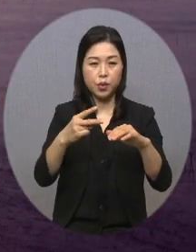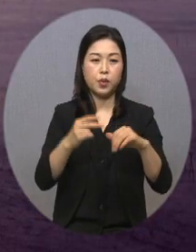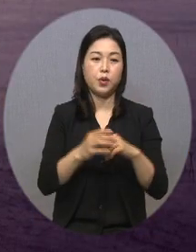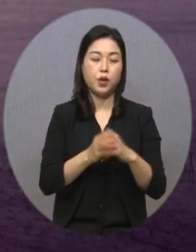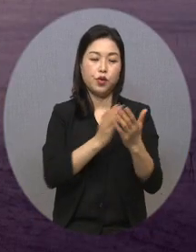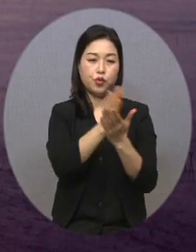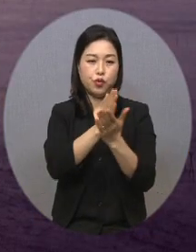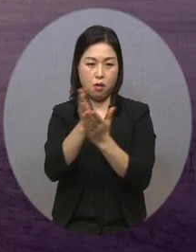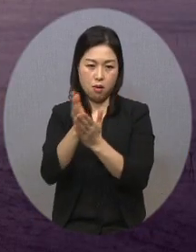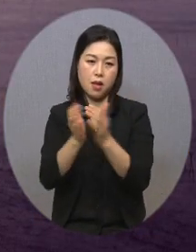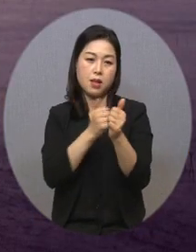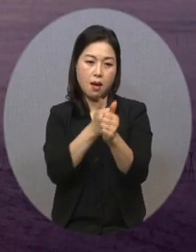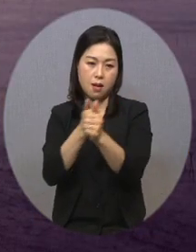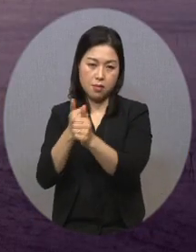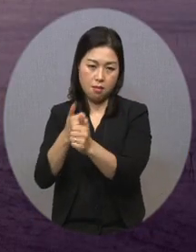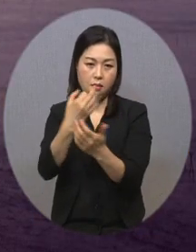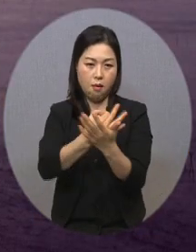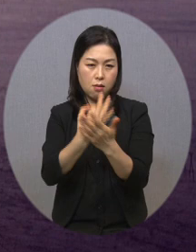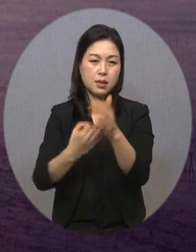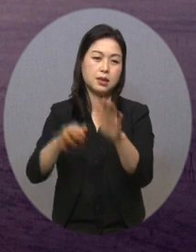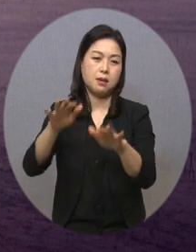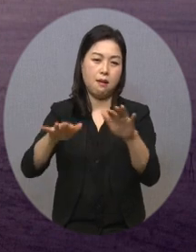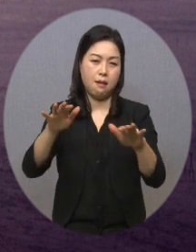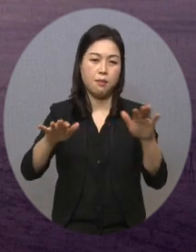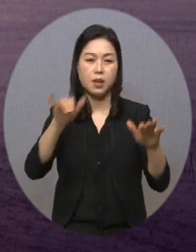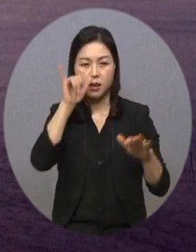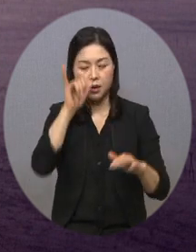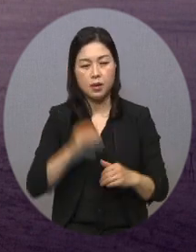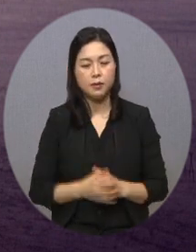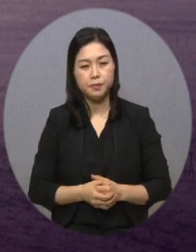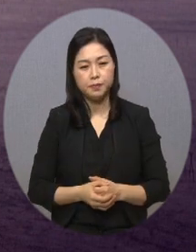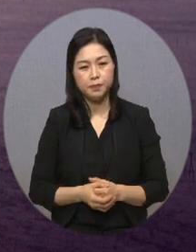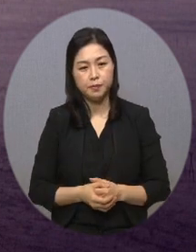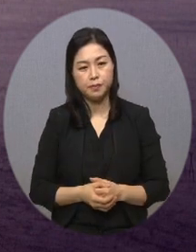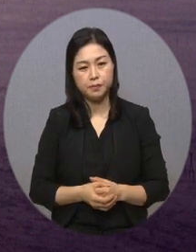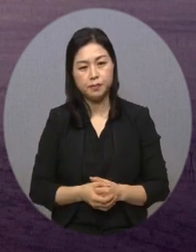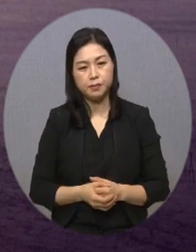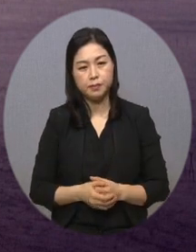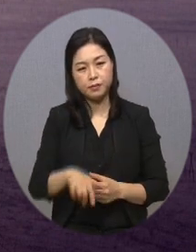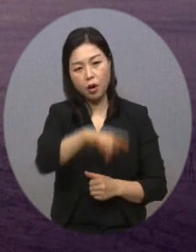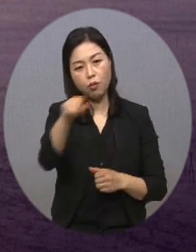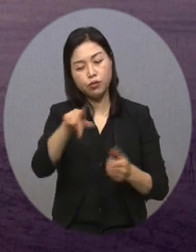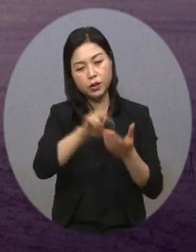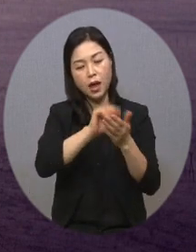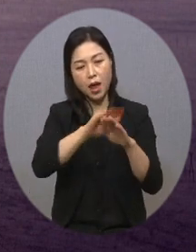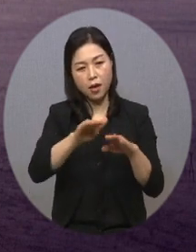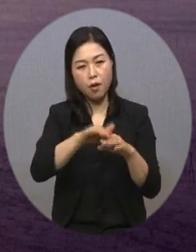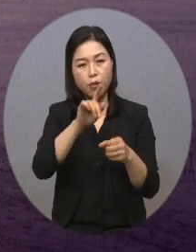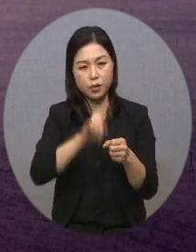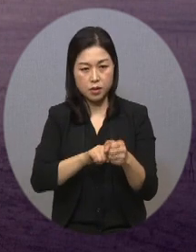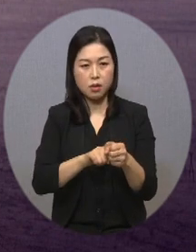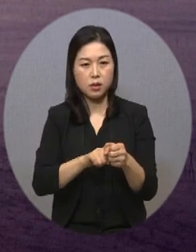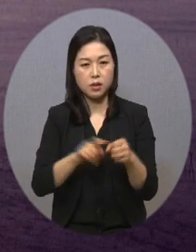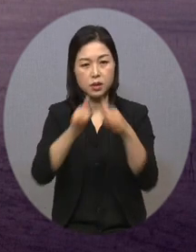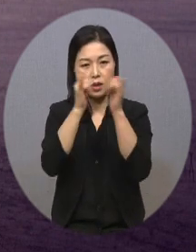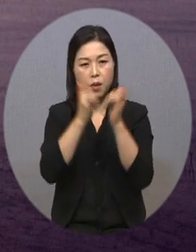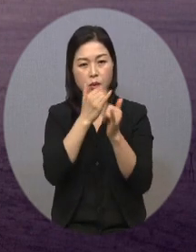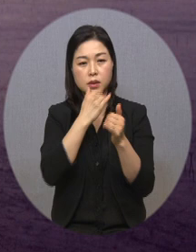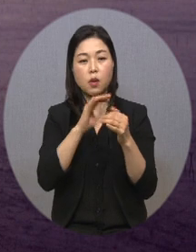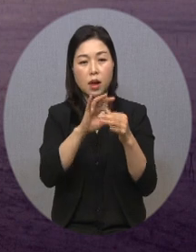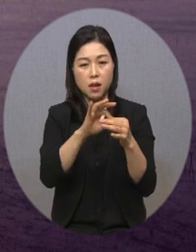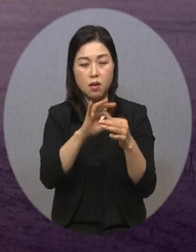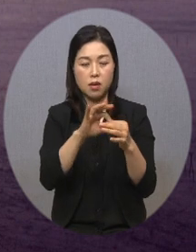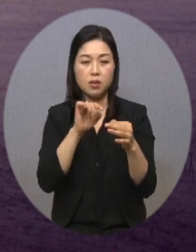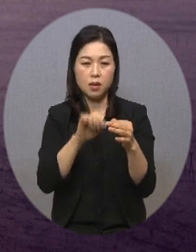유형에 따라서 임금 격차의 차별이 존재합니다. 따라서 그런 문제들을 해결하기 위해서는 사회복지